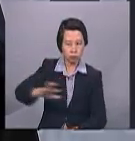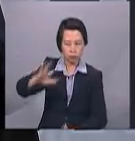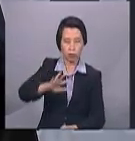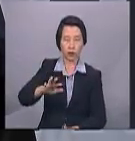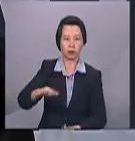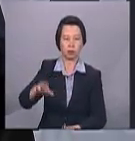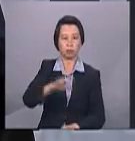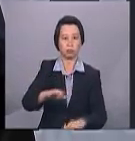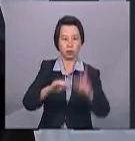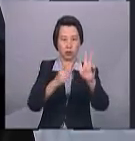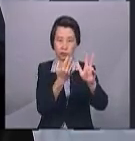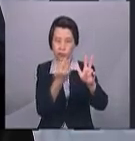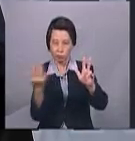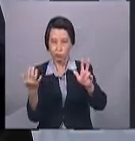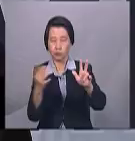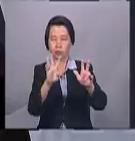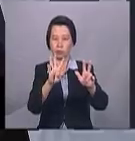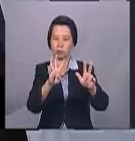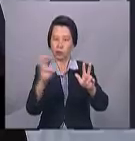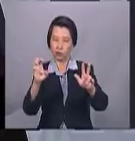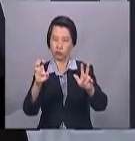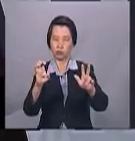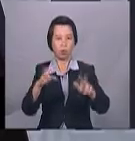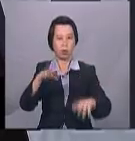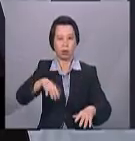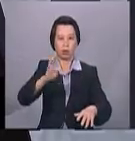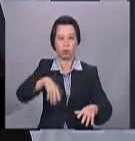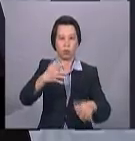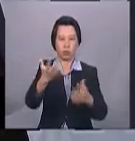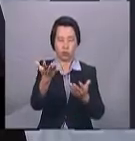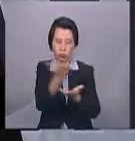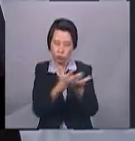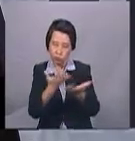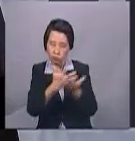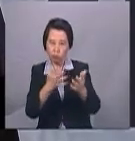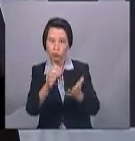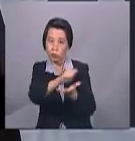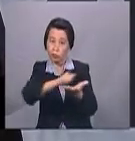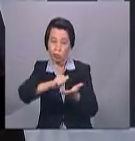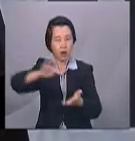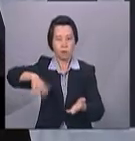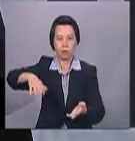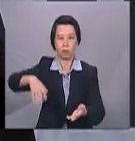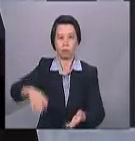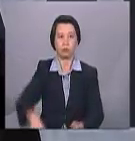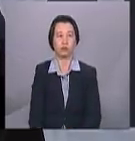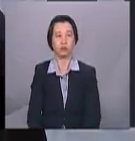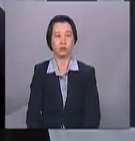3,400 kes yang masih belum disaring.